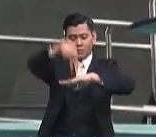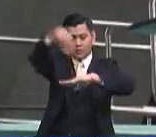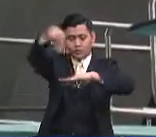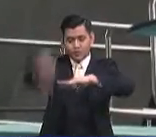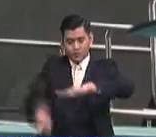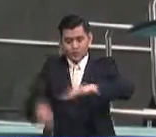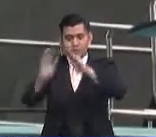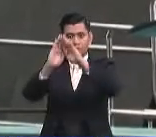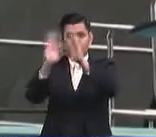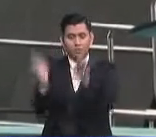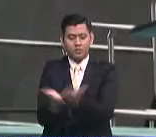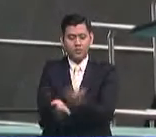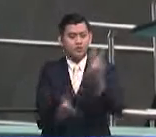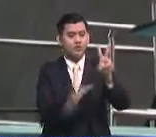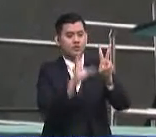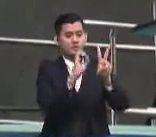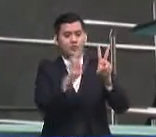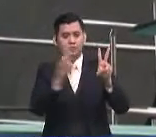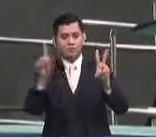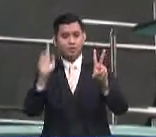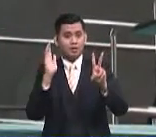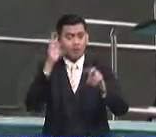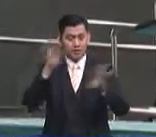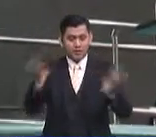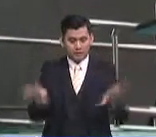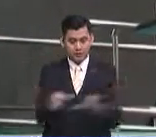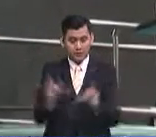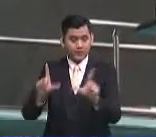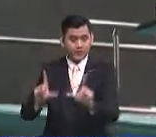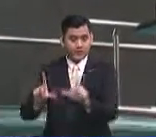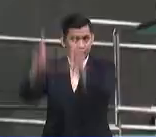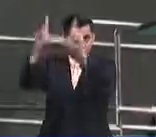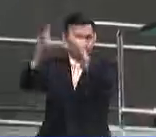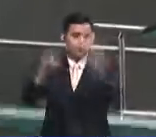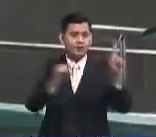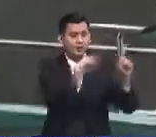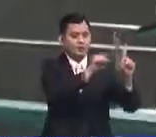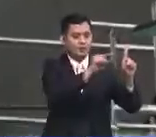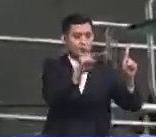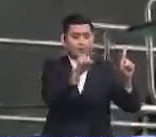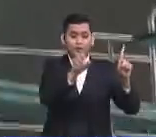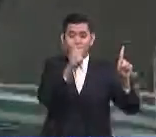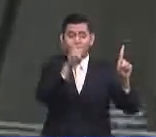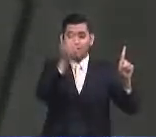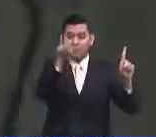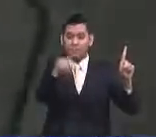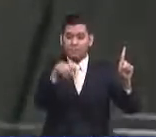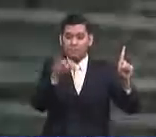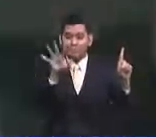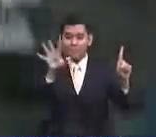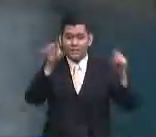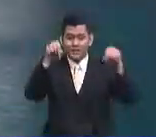Dunia 2021 bakal berlangsung di Tokyo pada 1 hingga 6 Mei ini.